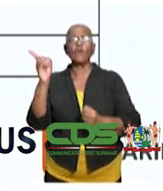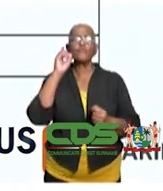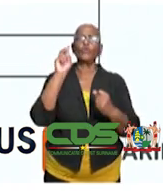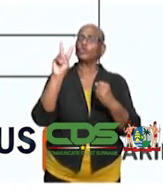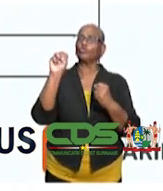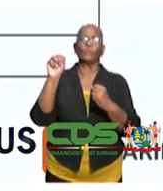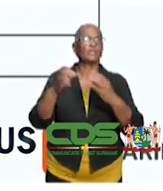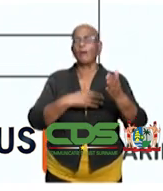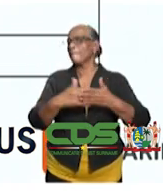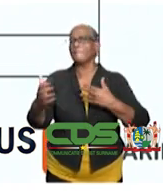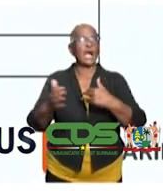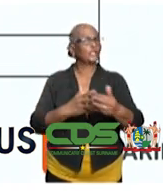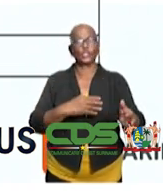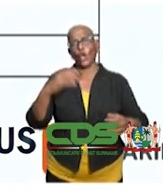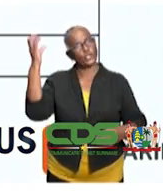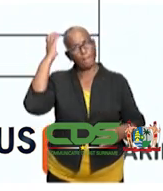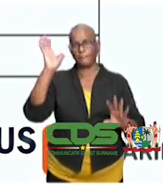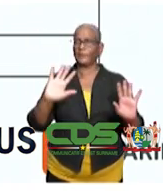De groep